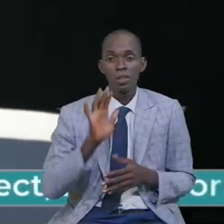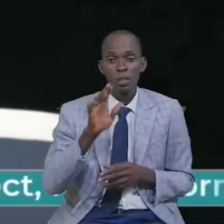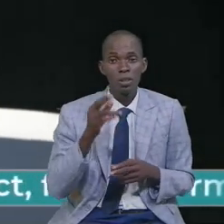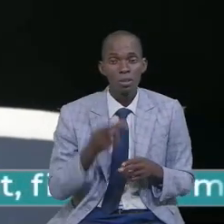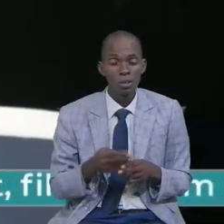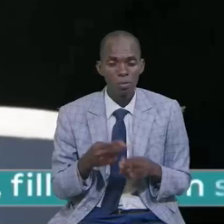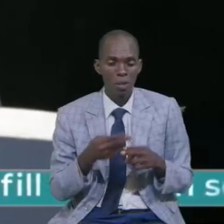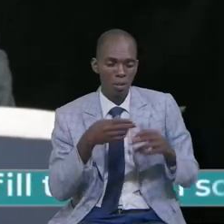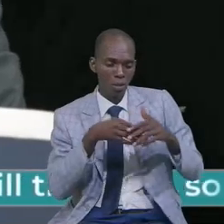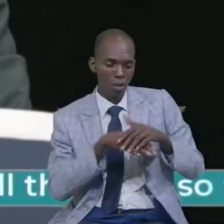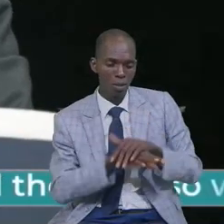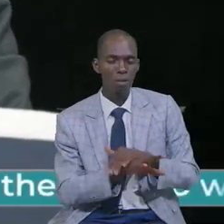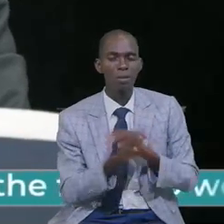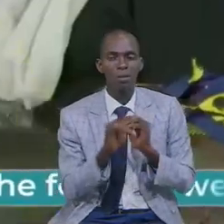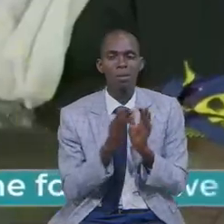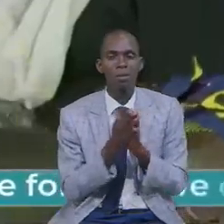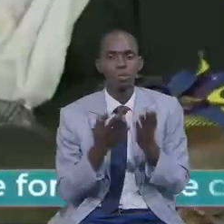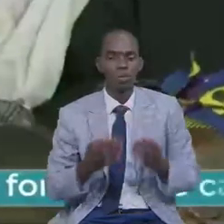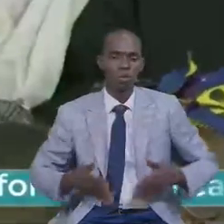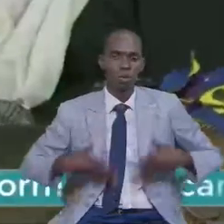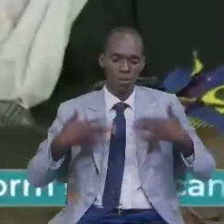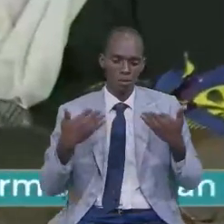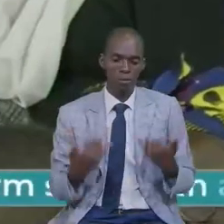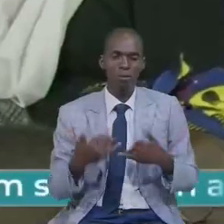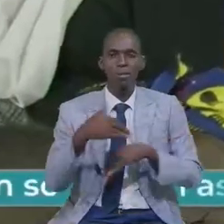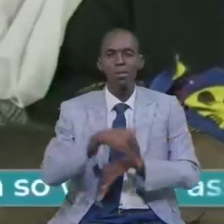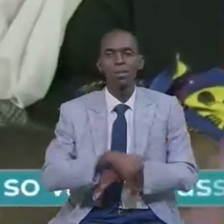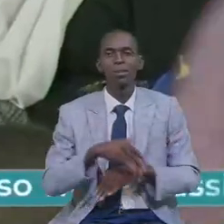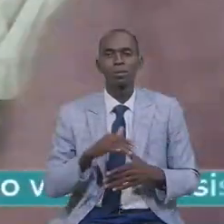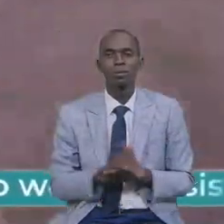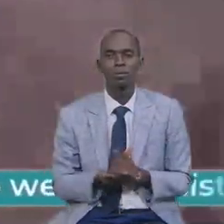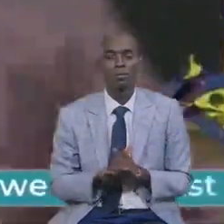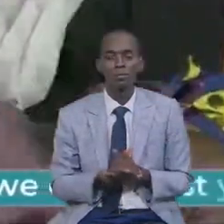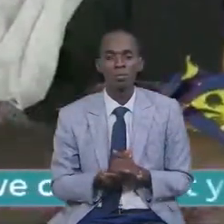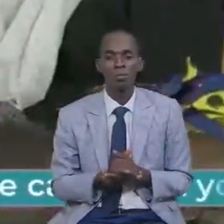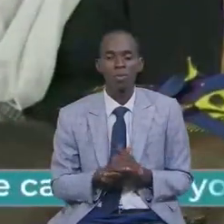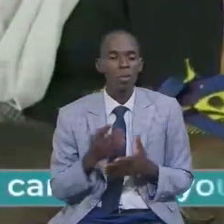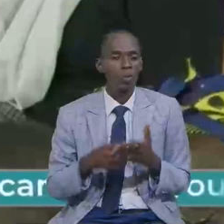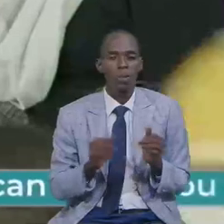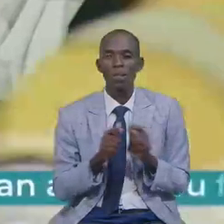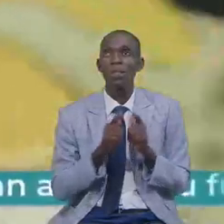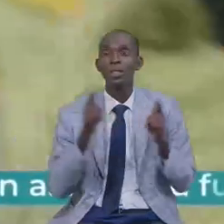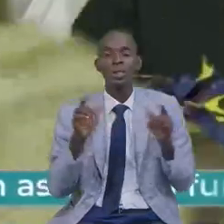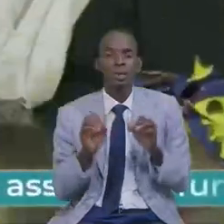Votre nom entre dans le livre de vie ce soir. Quel grand privilège!